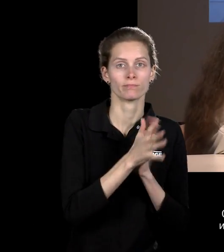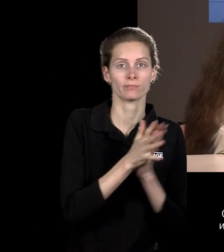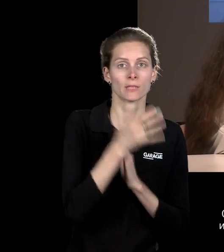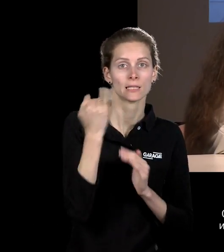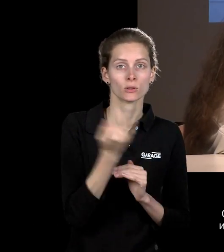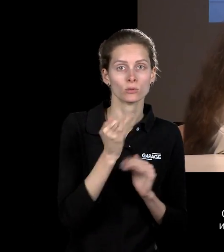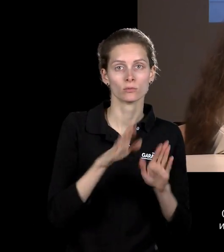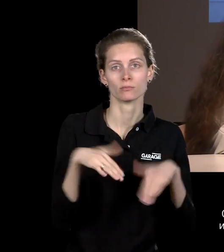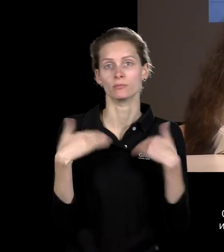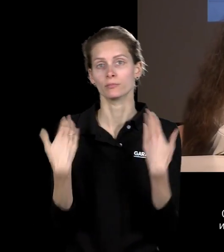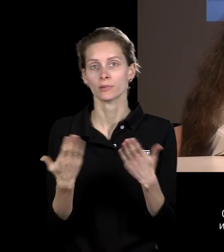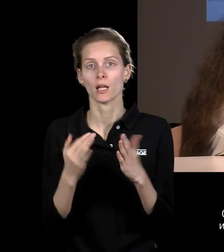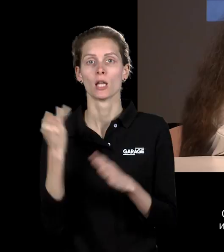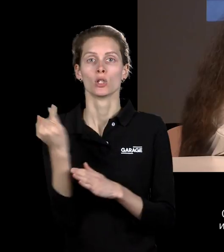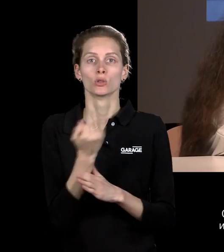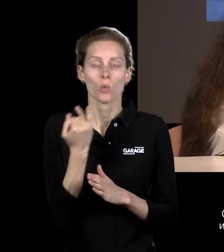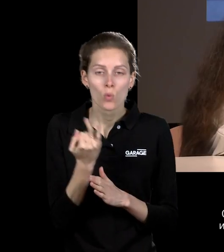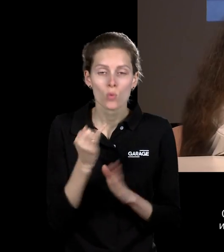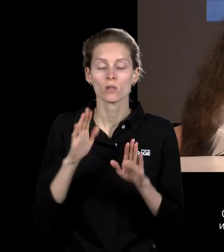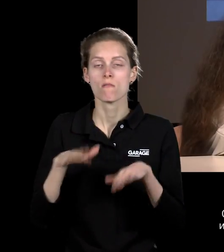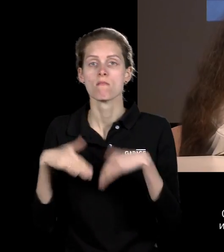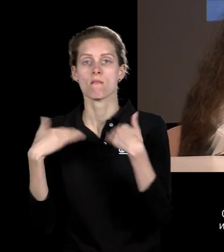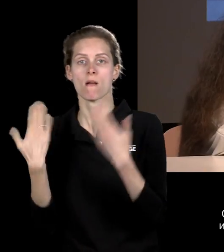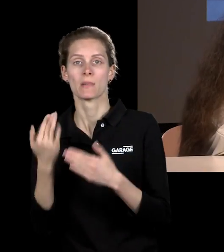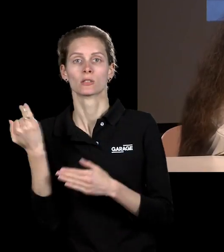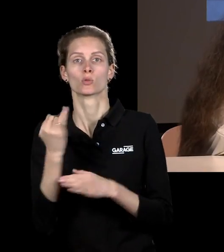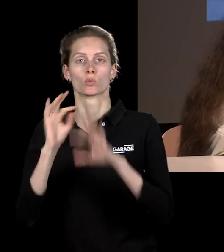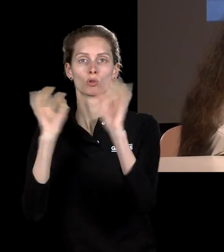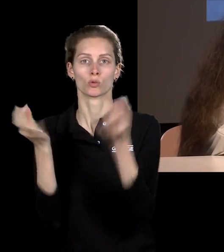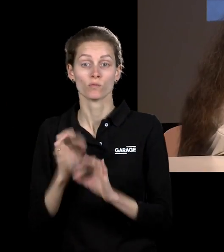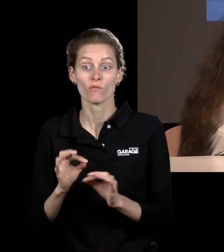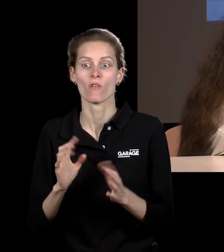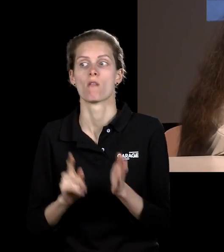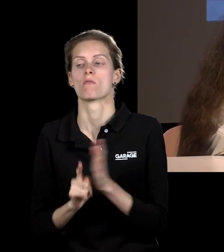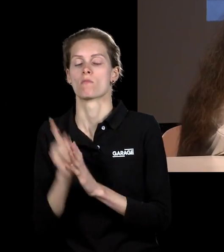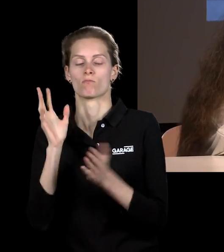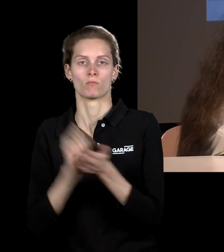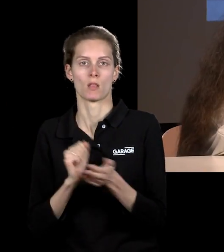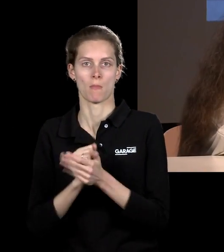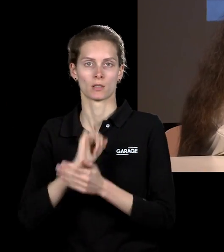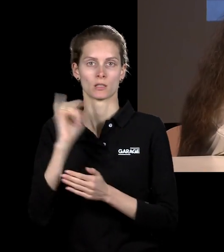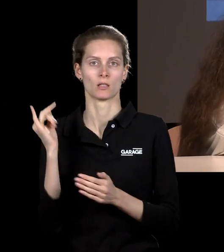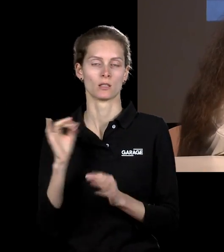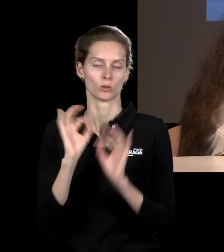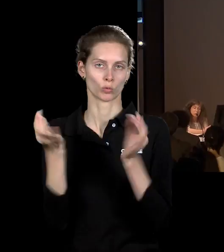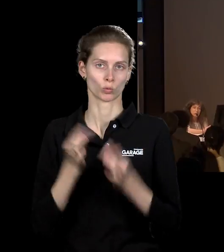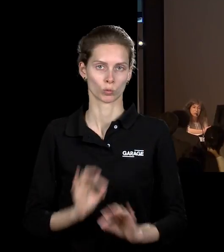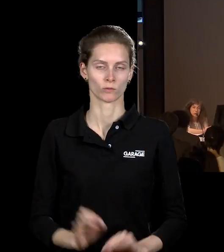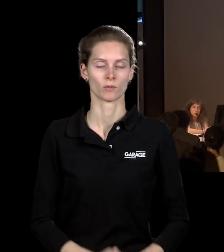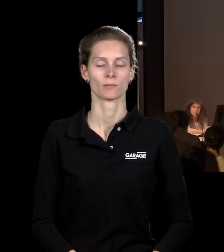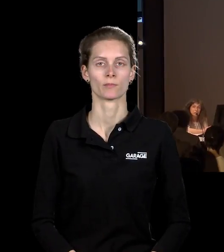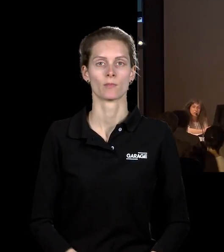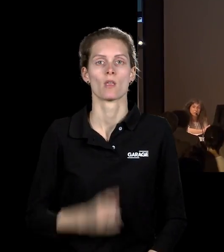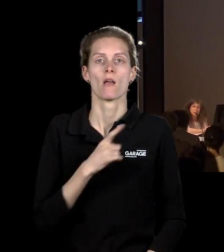потом от истории он перешел к истории искусства и, собственно, решил этим искусством заняться. И что